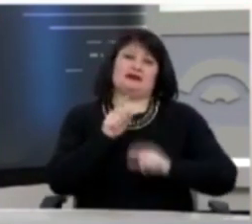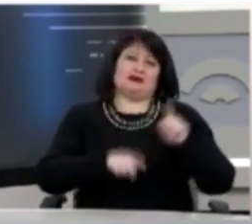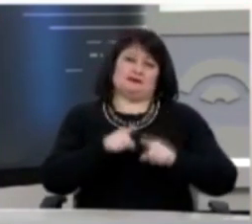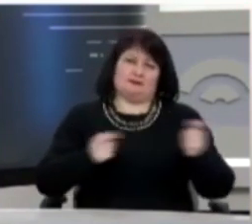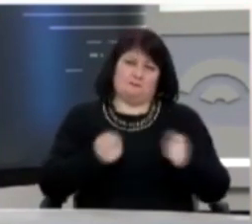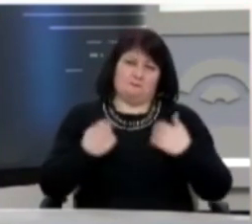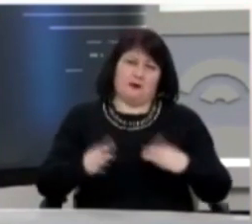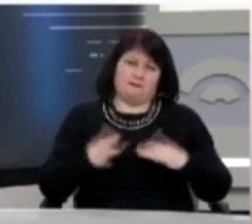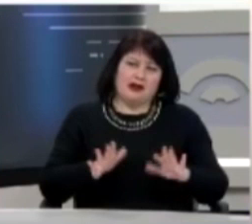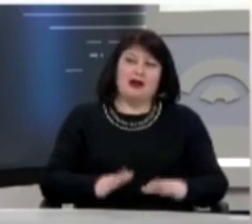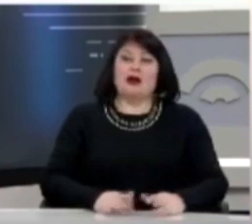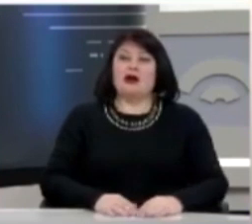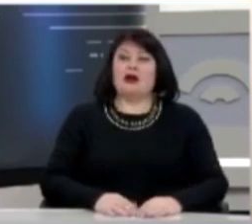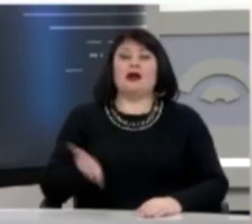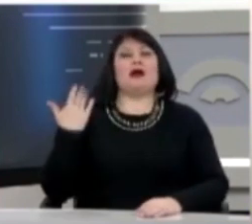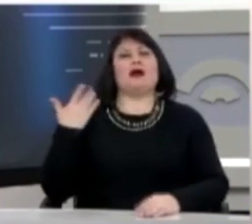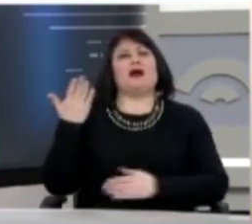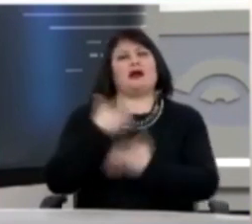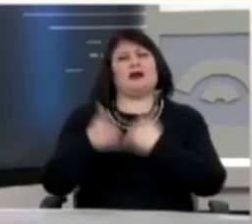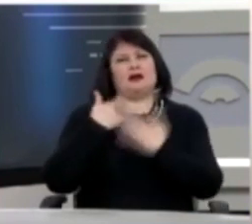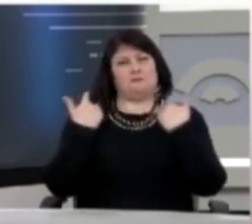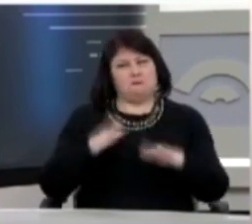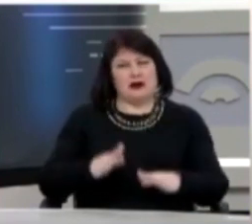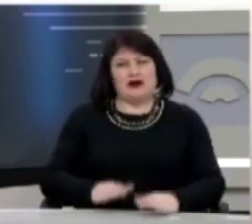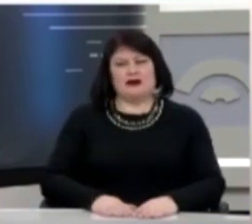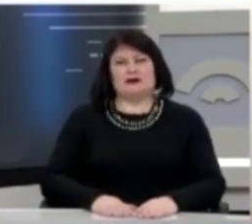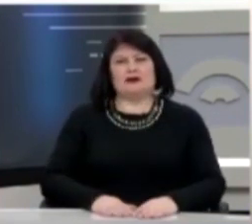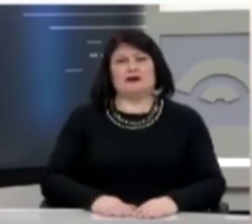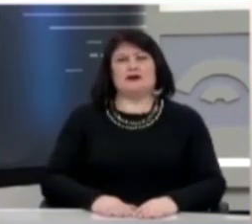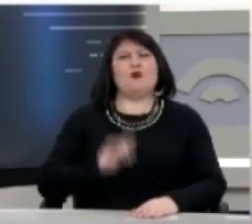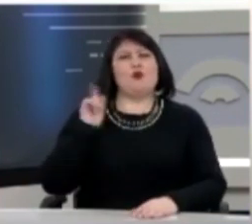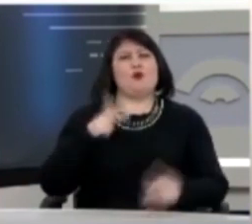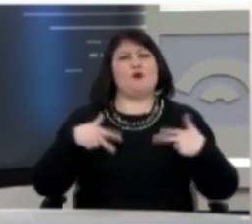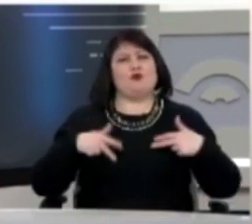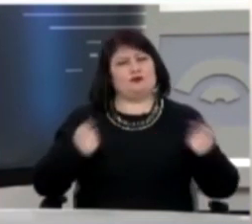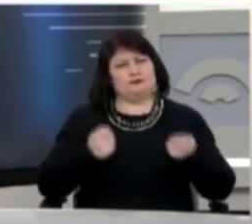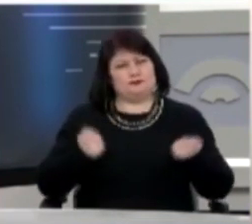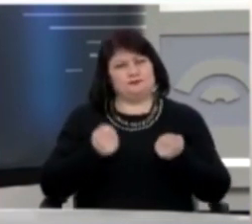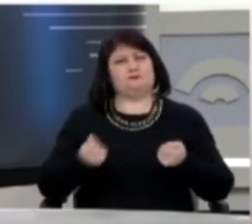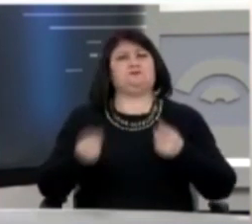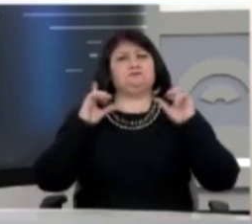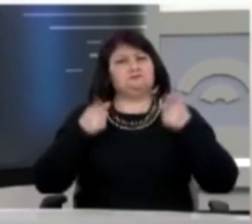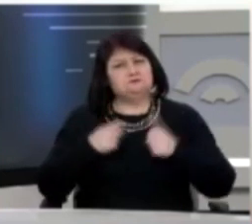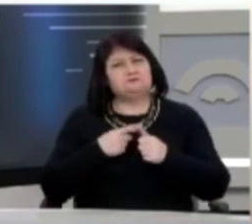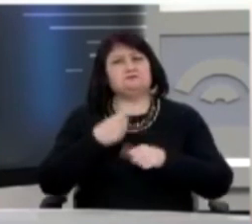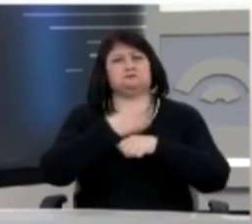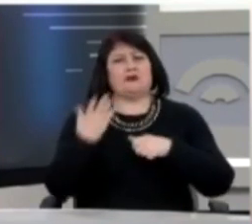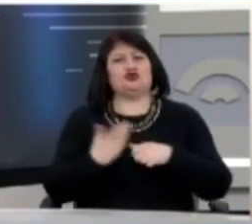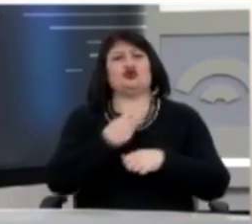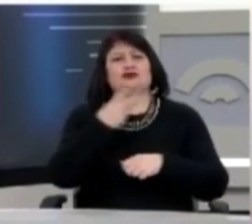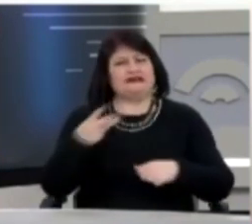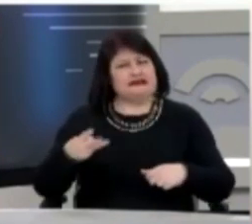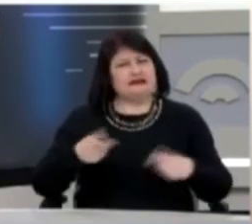αυτά από τα προηγούμενα χρόνια από όλες τις κυβερνήσεις και Νέα Δημοκρατία και ΠΑΣΟΚ και